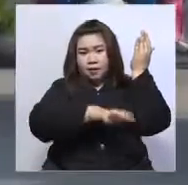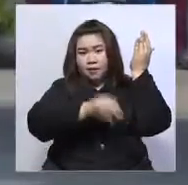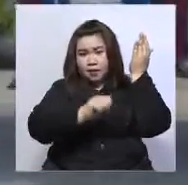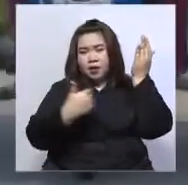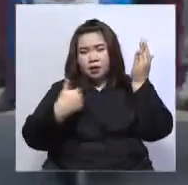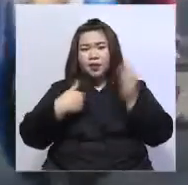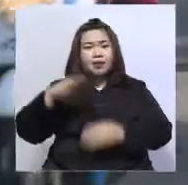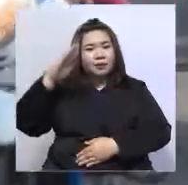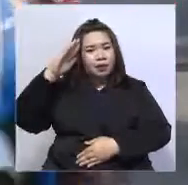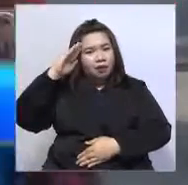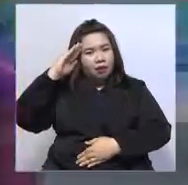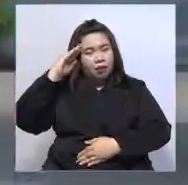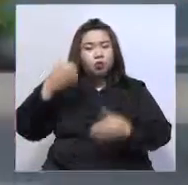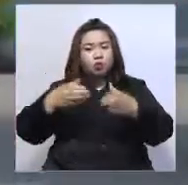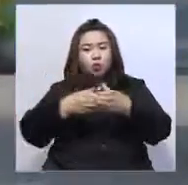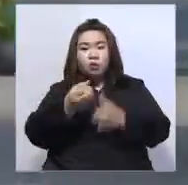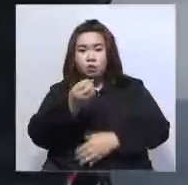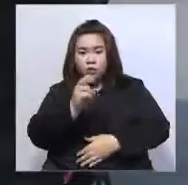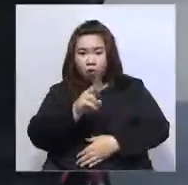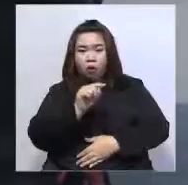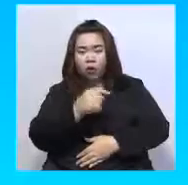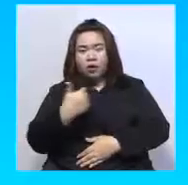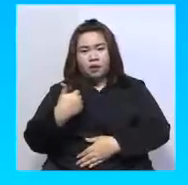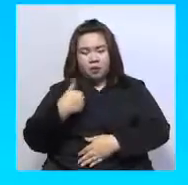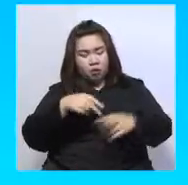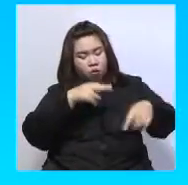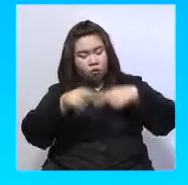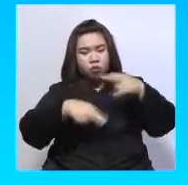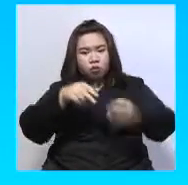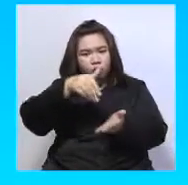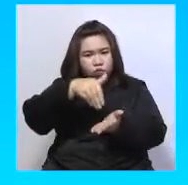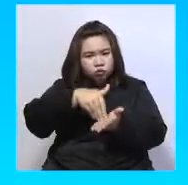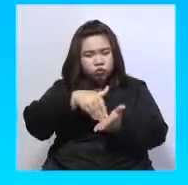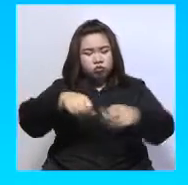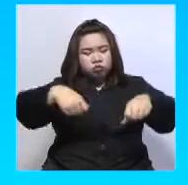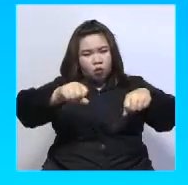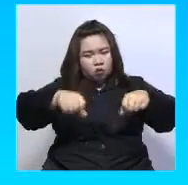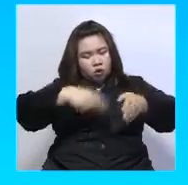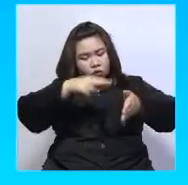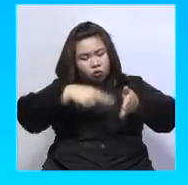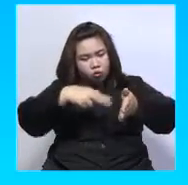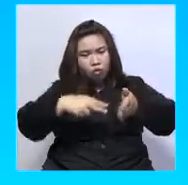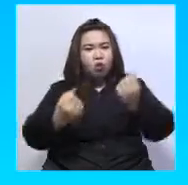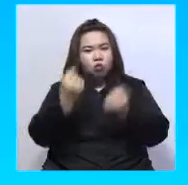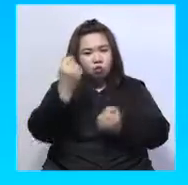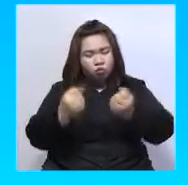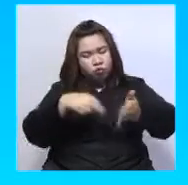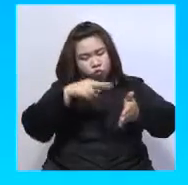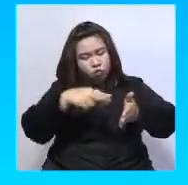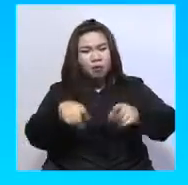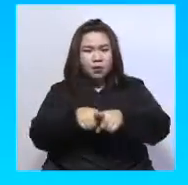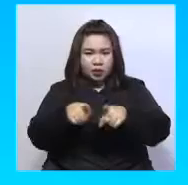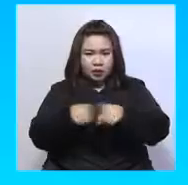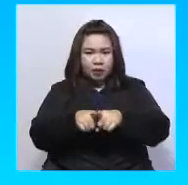พาะกิจยะลา12ก็ตั้งจุดตรวจจุดสกัดตรวจค้นบุคคลรถจักรยานยนต์อย่างเข้มงวดเลยเพื่อป้องกันสกั